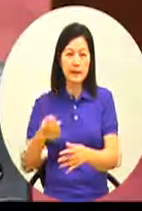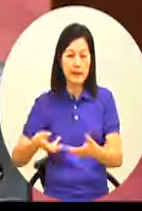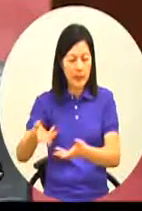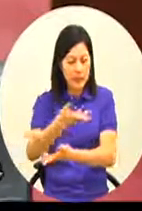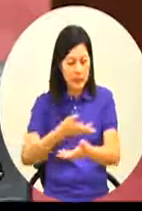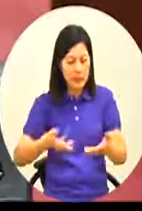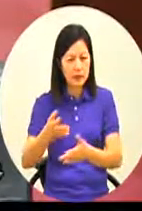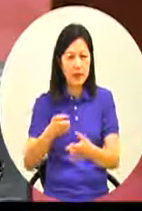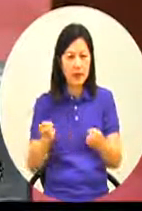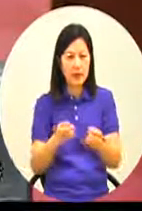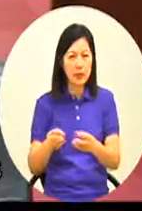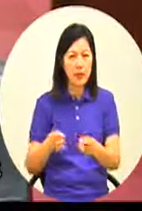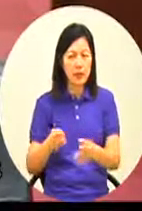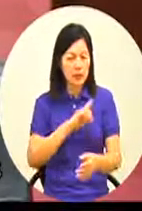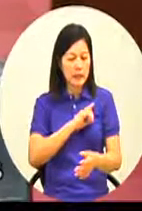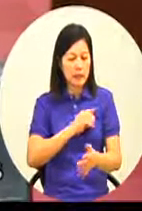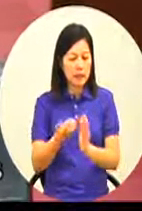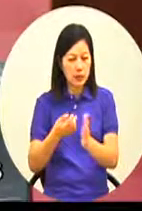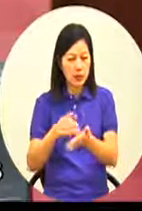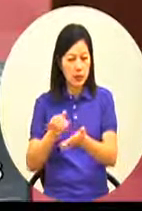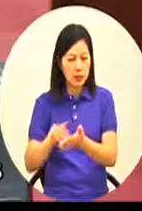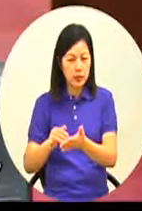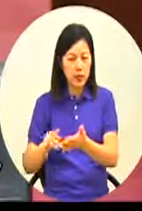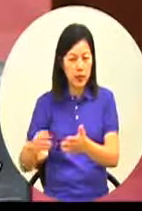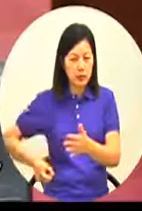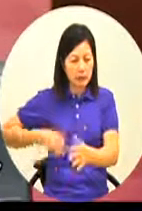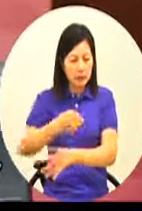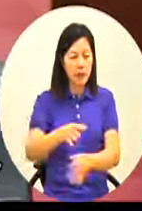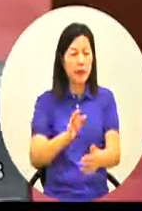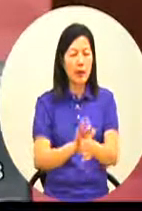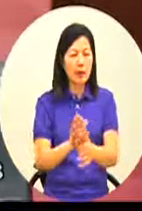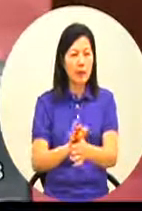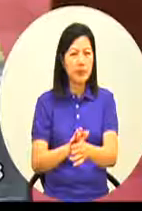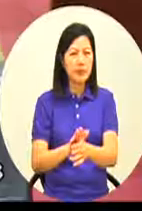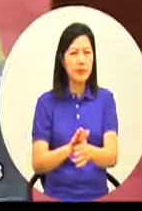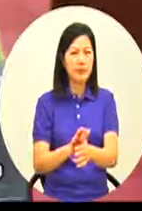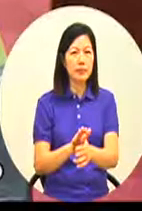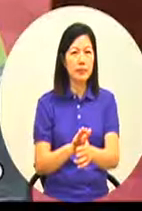还是恁要家己偏离层对不对？来做一个维护对不对？吼，恁等一下再一起回答。